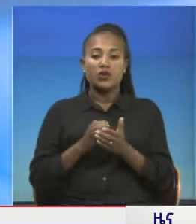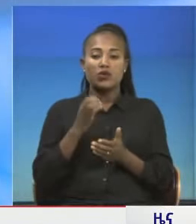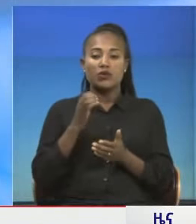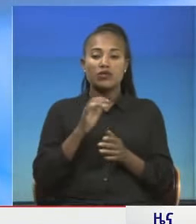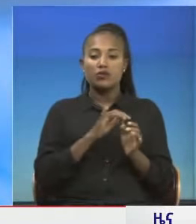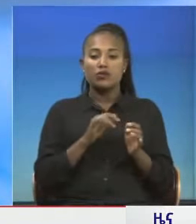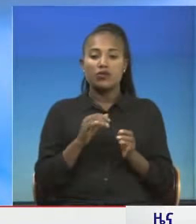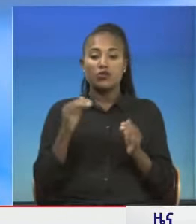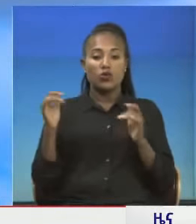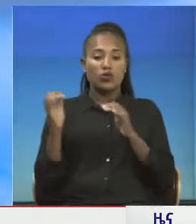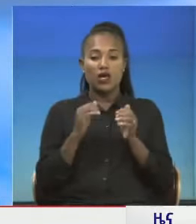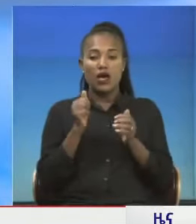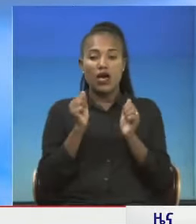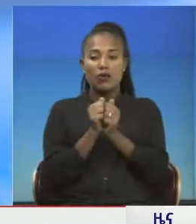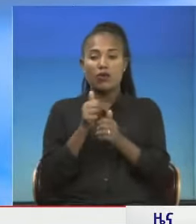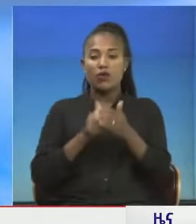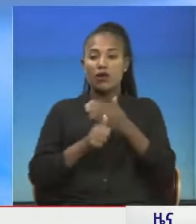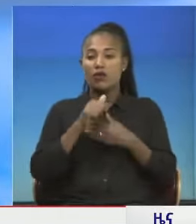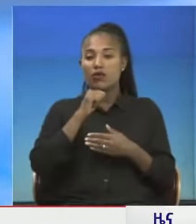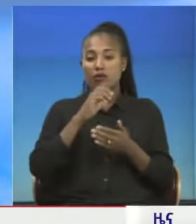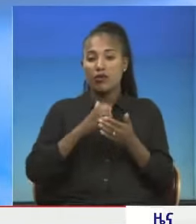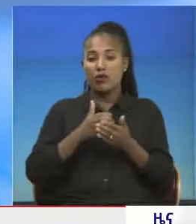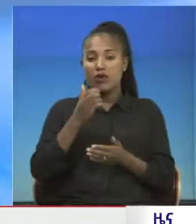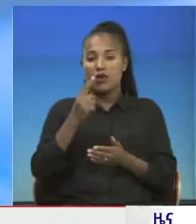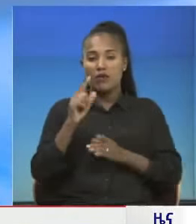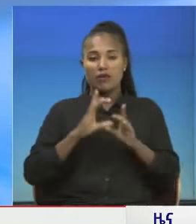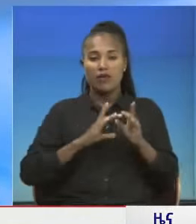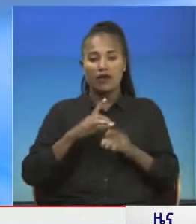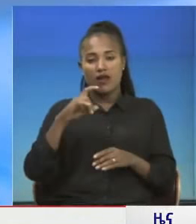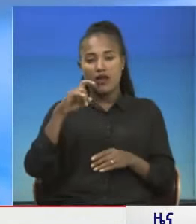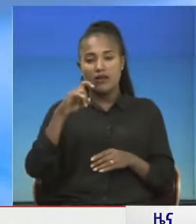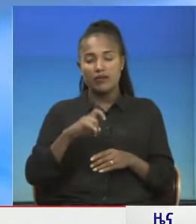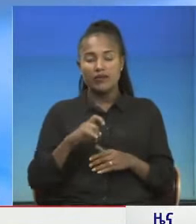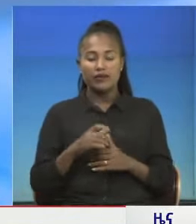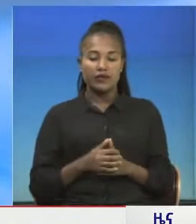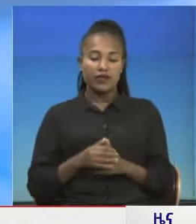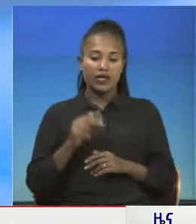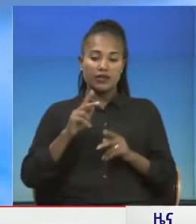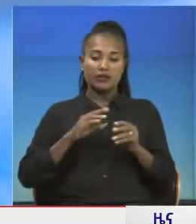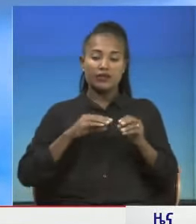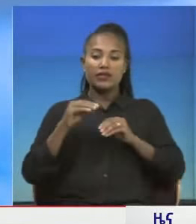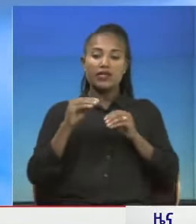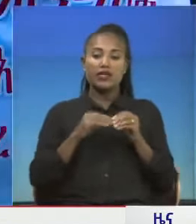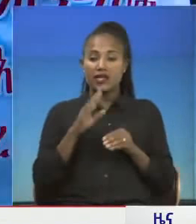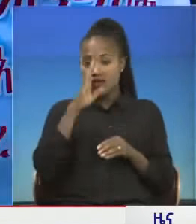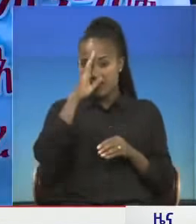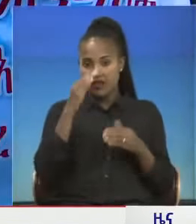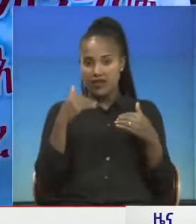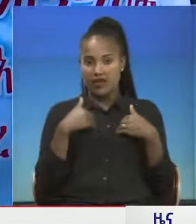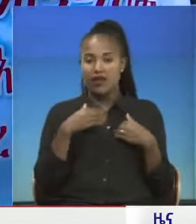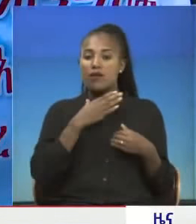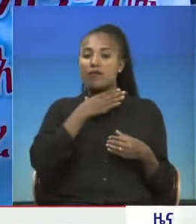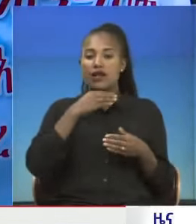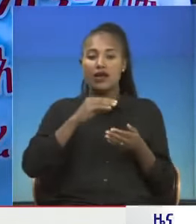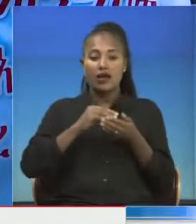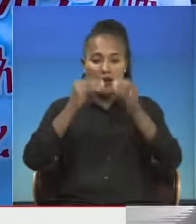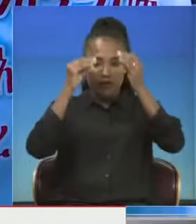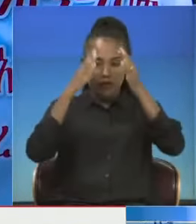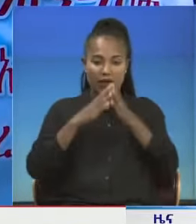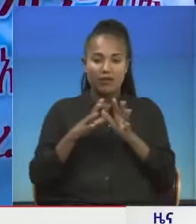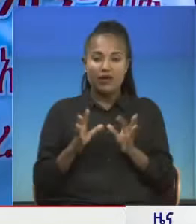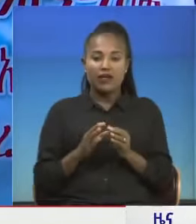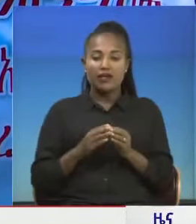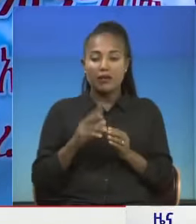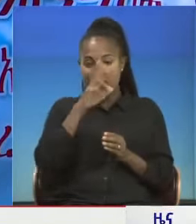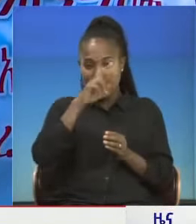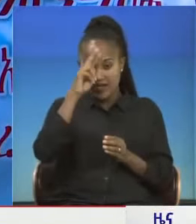ኢኮኖሚያችን ደግሞ ከጦርነቱ ጋር አብሮ እንዳይጎዳ በኢኮኖሚው ምን ማድረግ እንዳለብን የህዝብ ንቅናቄ እየፈጠረ ነው ያለው። በአማራ ምሁራን መማክርት